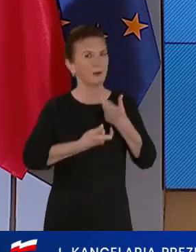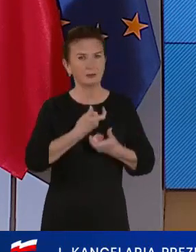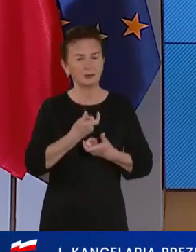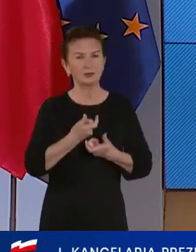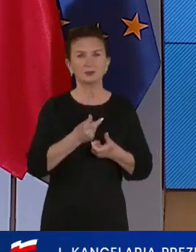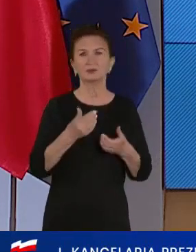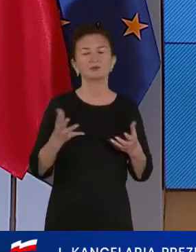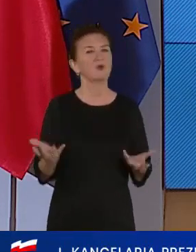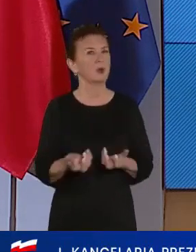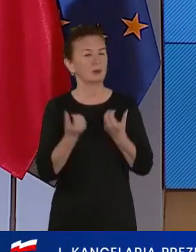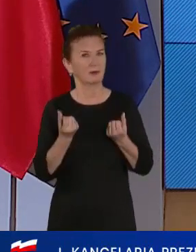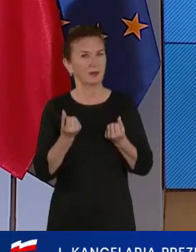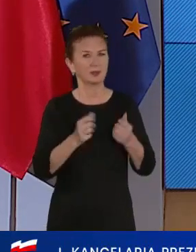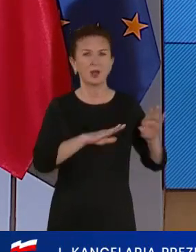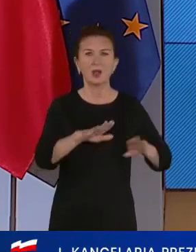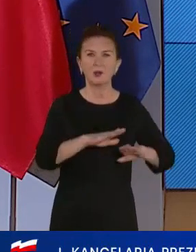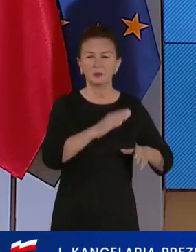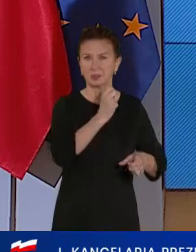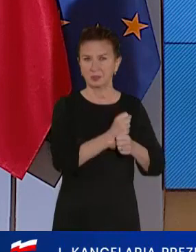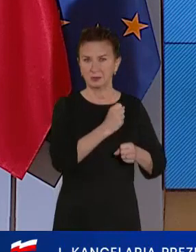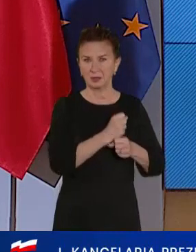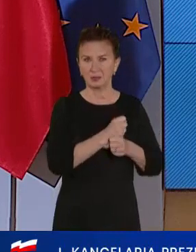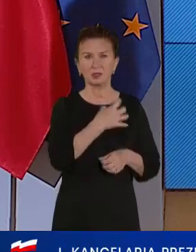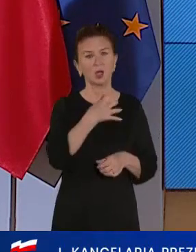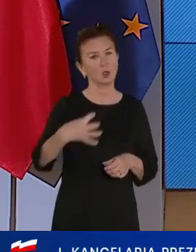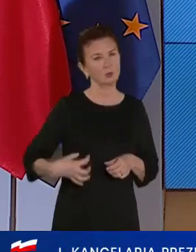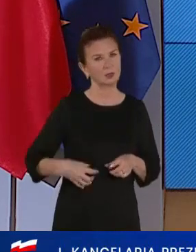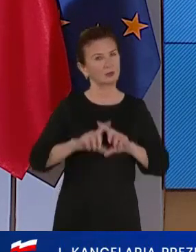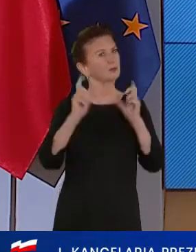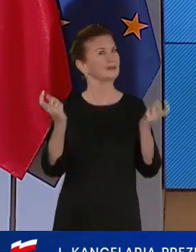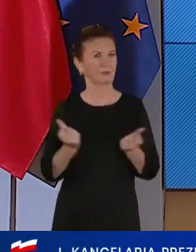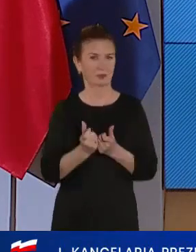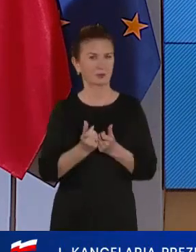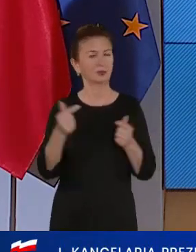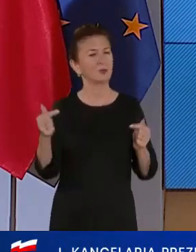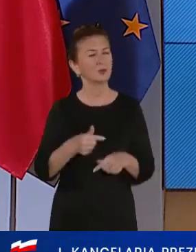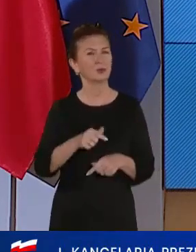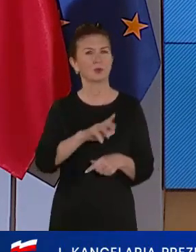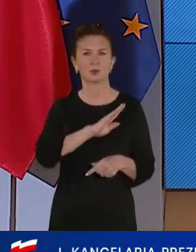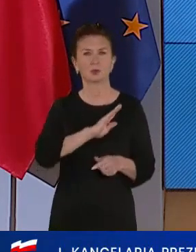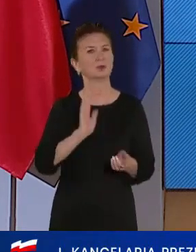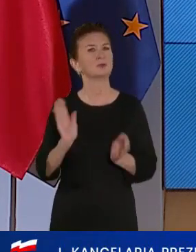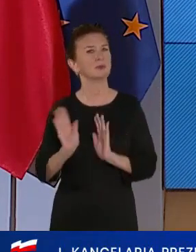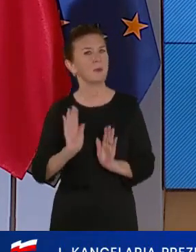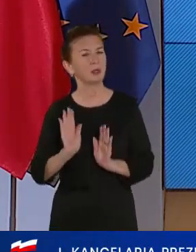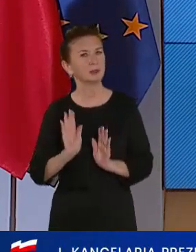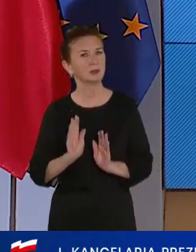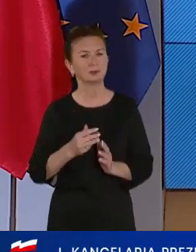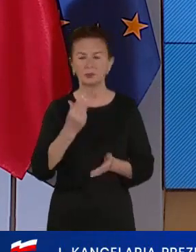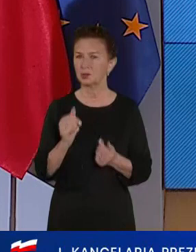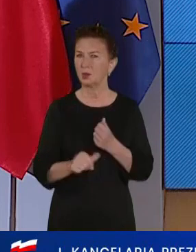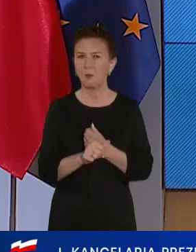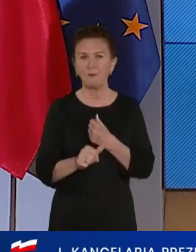gospodarki jako całości, która tworzy te miejsca pracy i o to musimy również dbać. Dlatego szukamy tego odpowiedniego